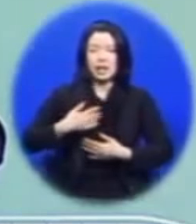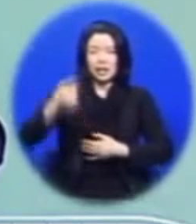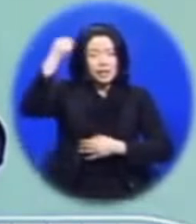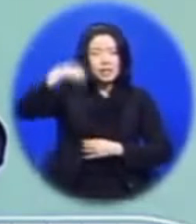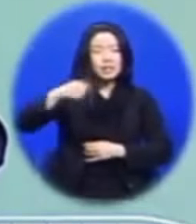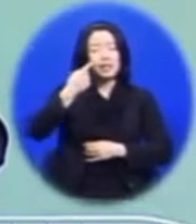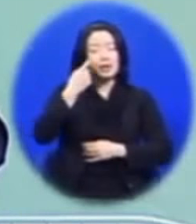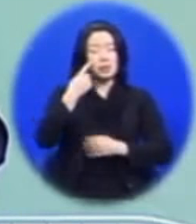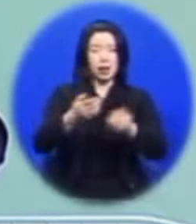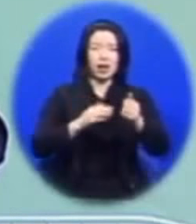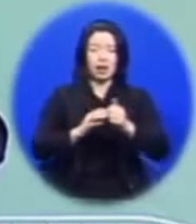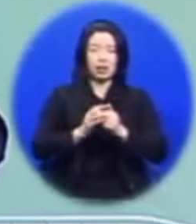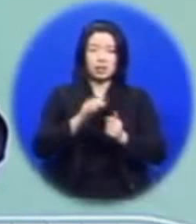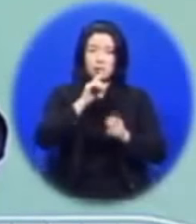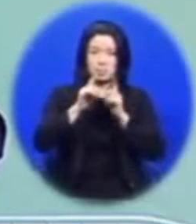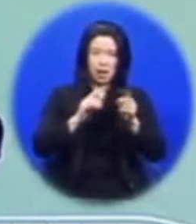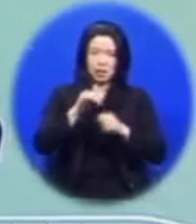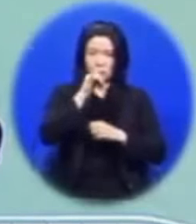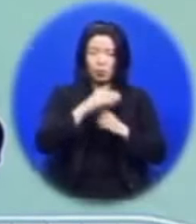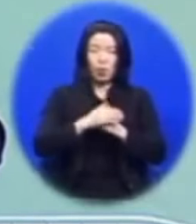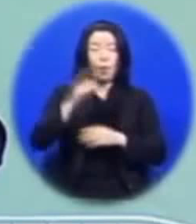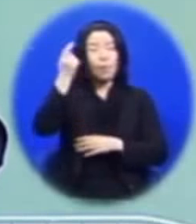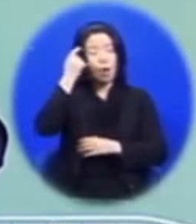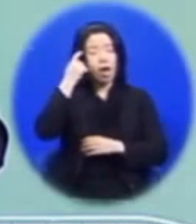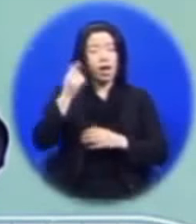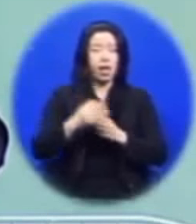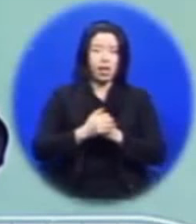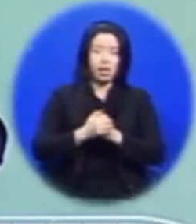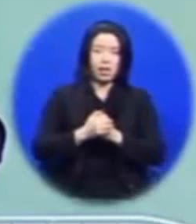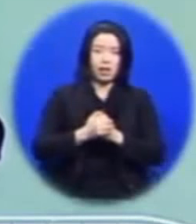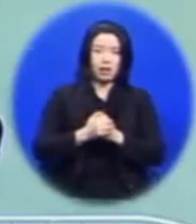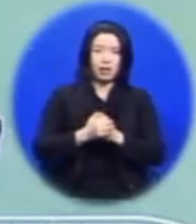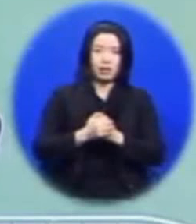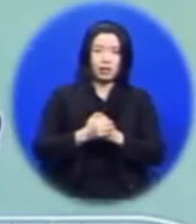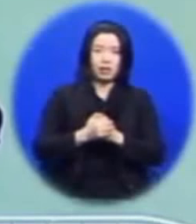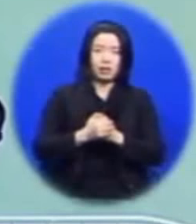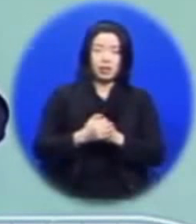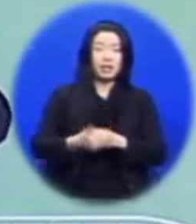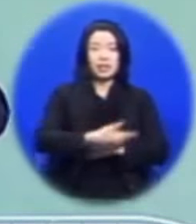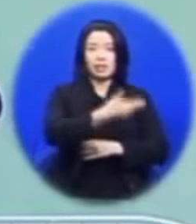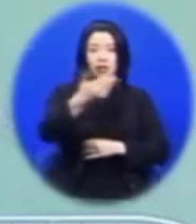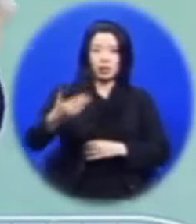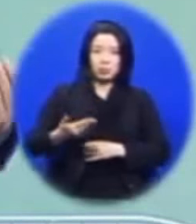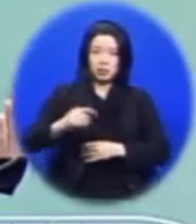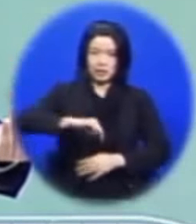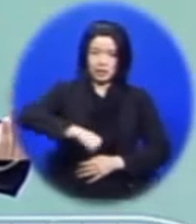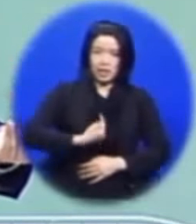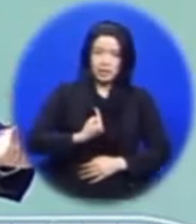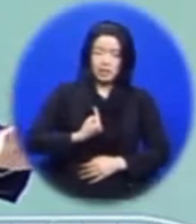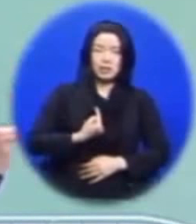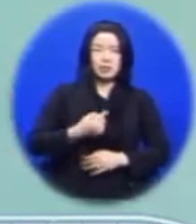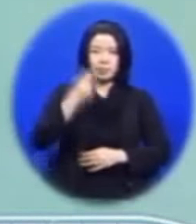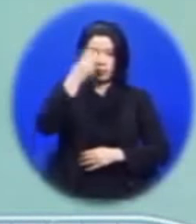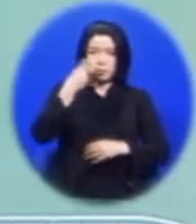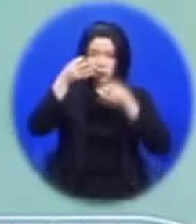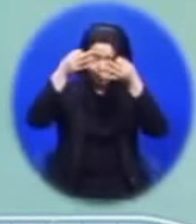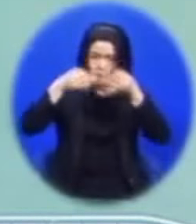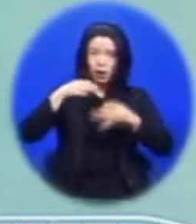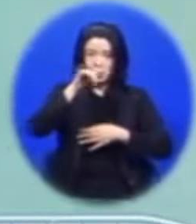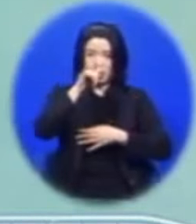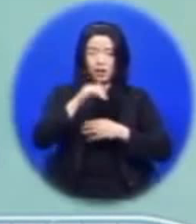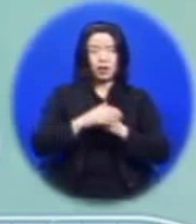줘 봐요 왜 그렇지요 여러분이 여러분 자신을 한번 돌아보세요